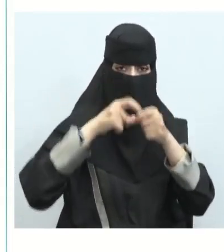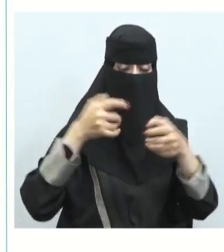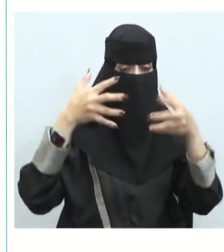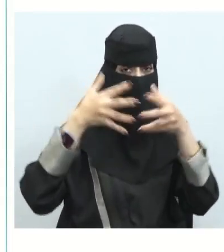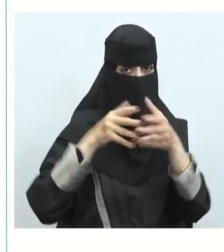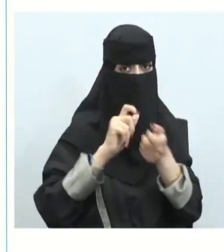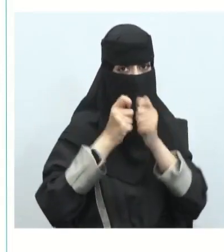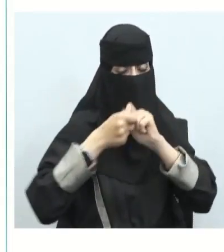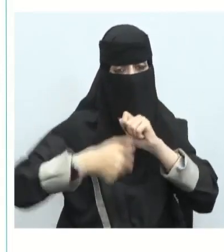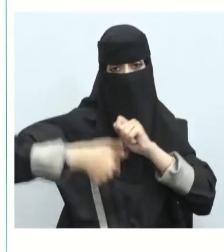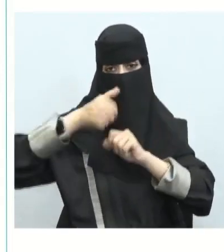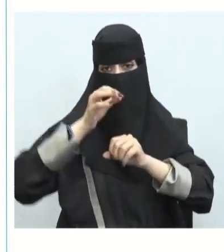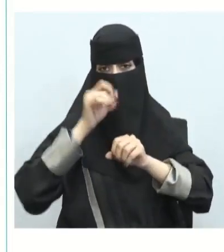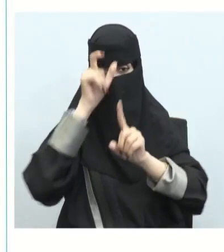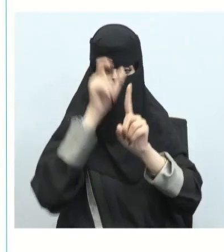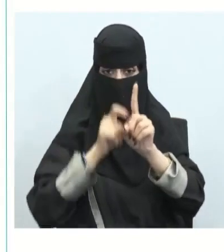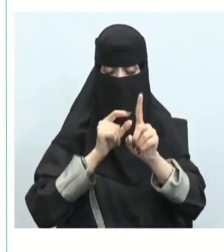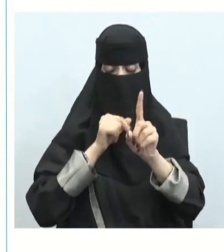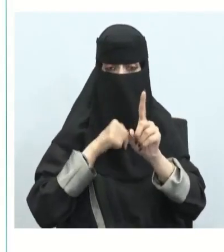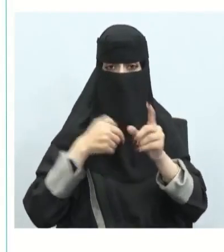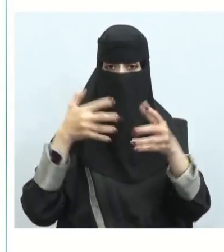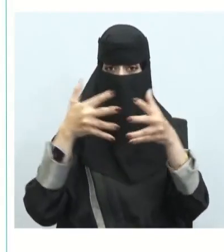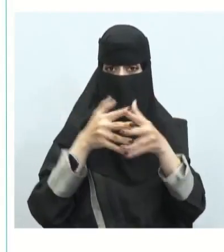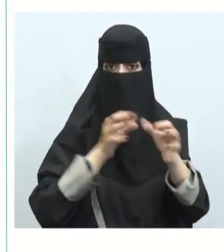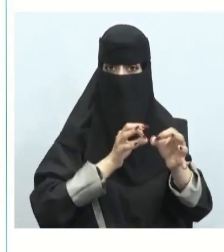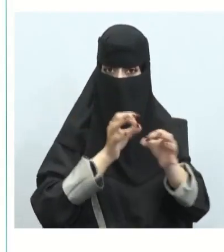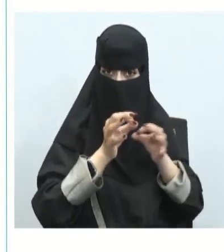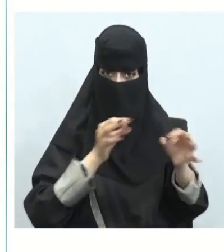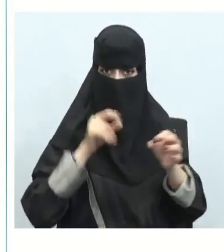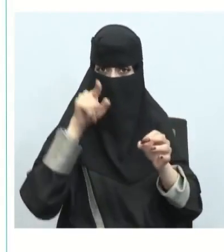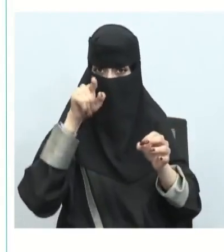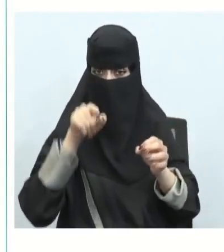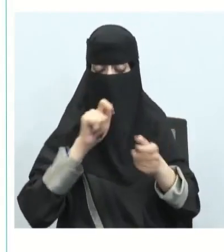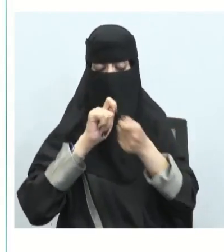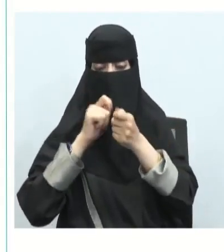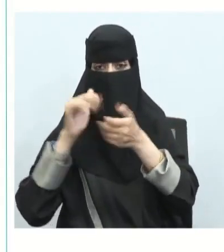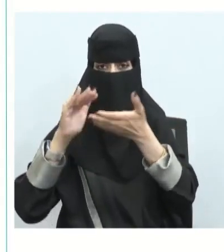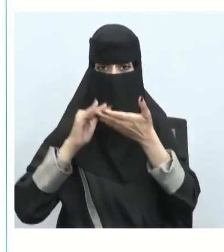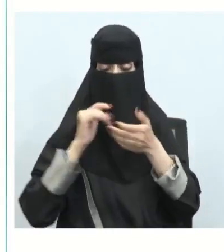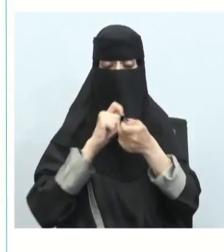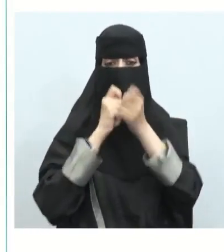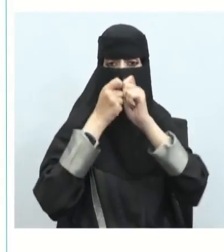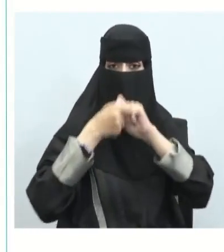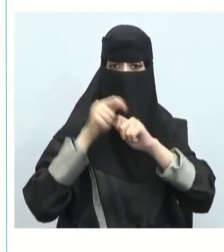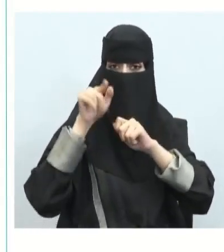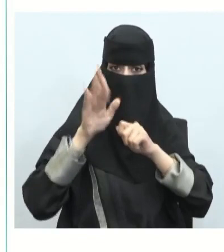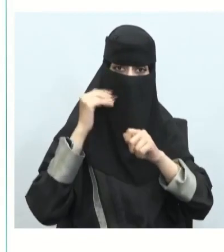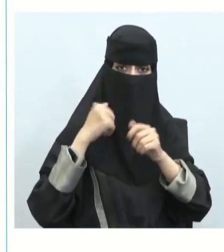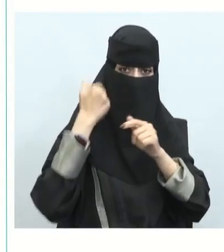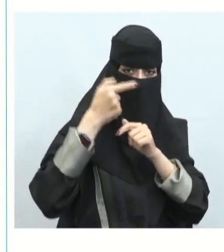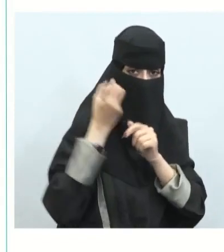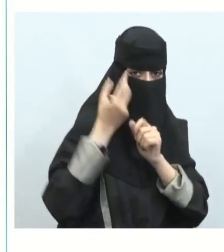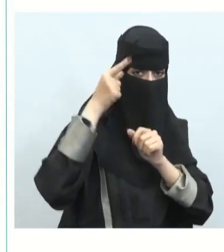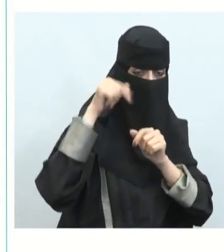فالافراح في التخطيط هم من سيدعمون على الارجح خطط التغيير وهم قادرون على طرح افكار جديده